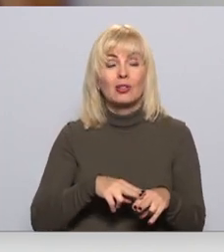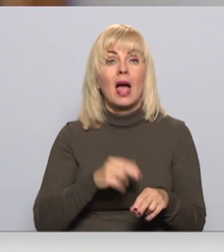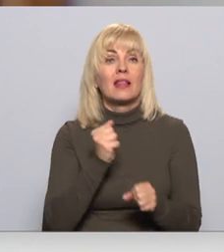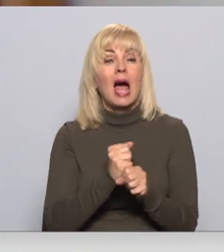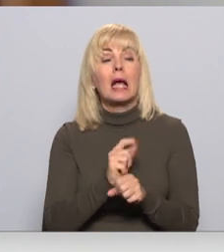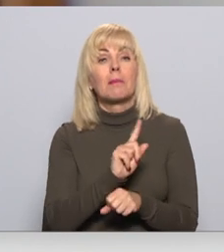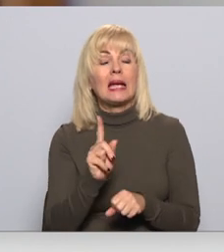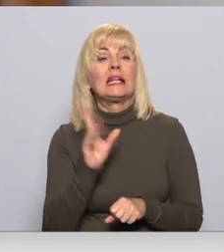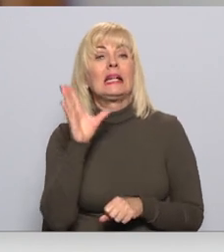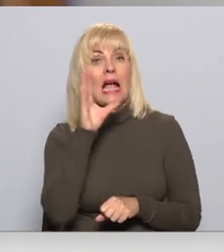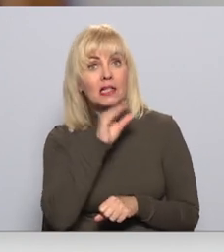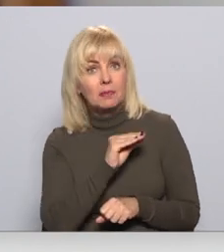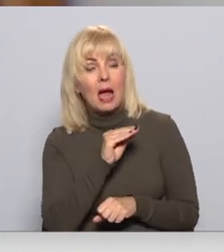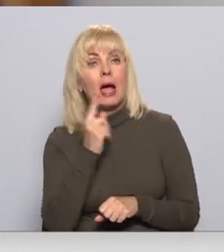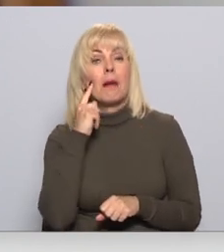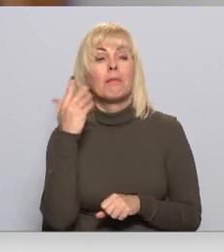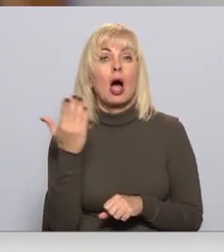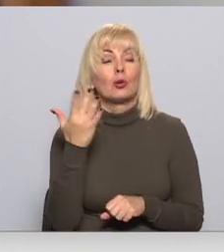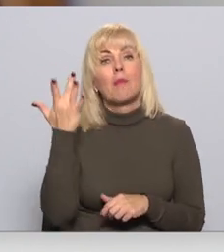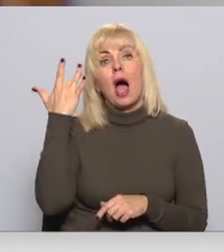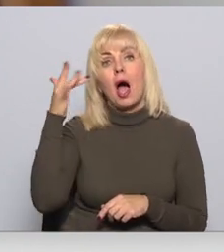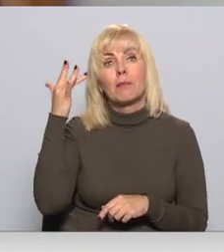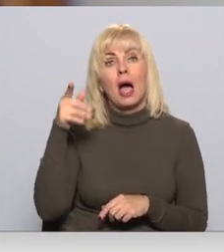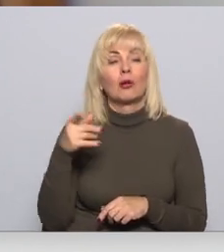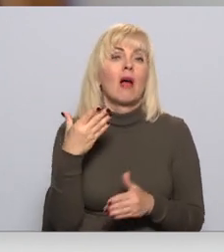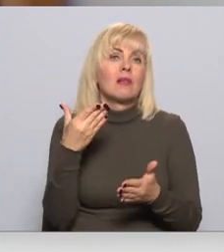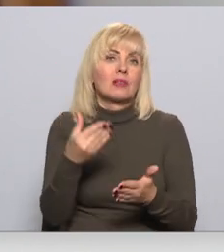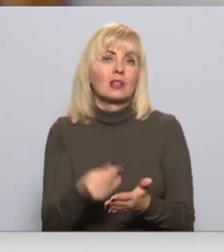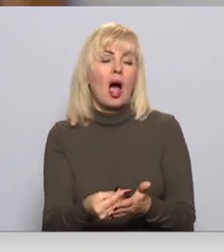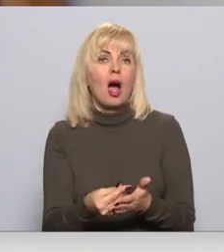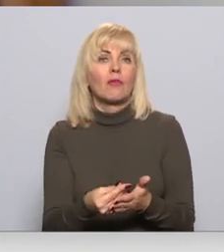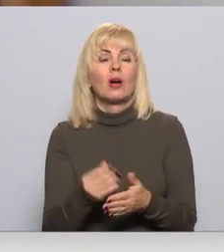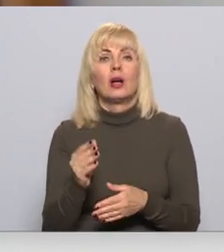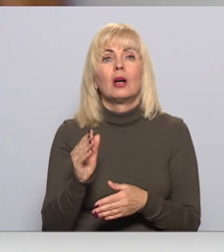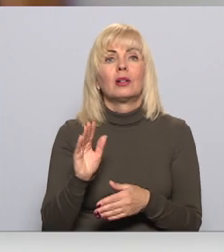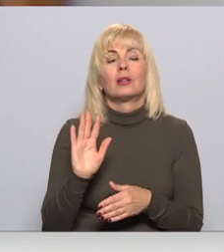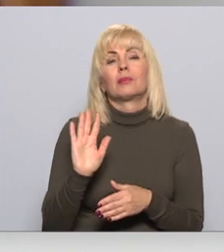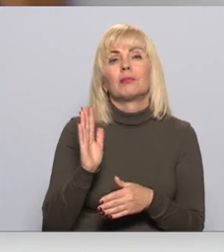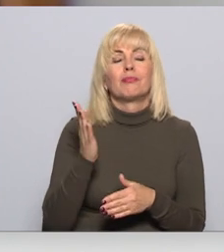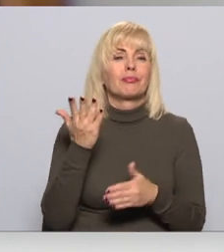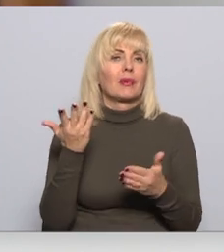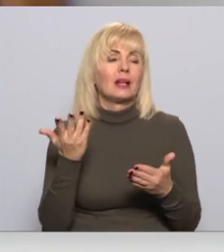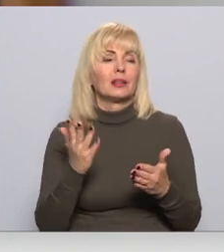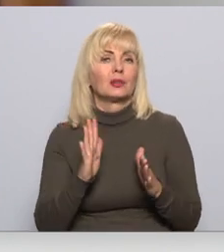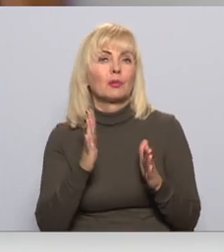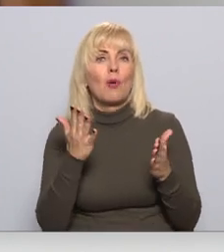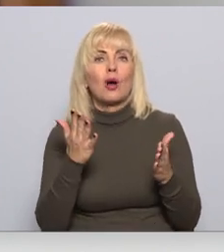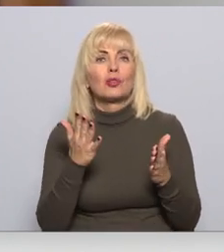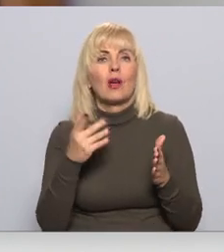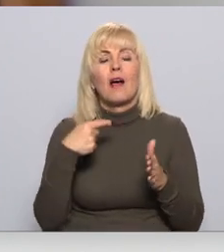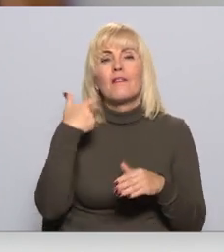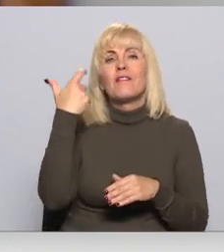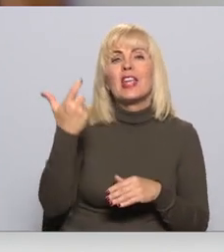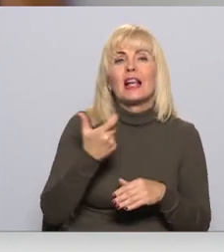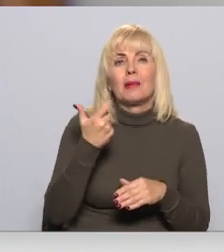iespējas, ir, kā varētu padomāt, bet no ASV jau ir ar to savu spozmi un ar kaut kādu varbūt savu filmām un